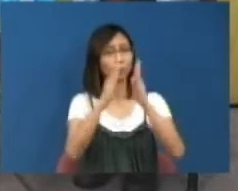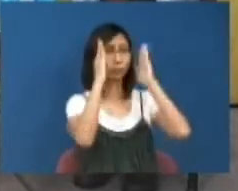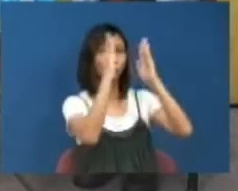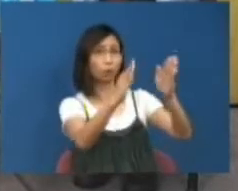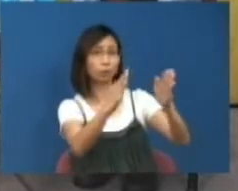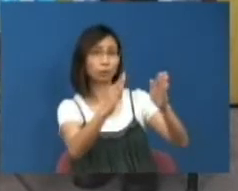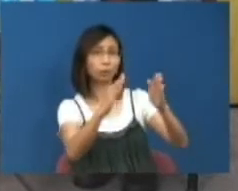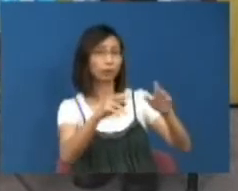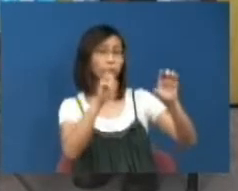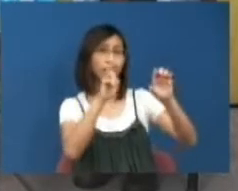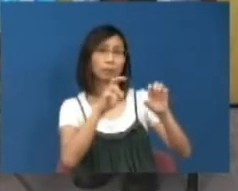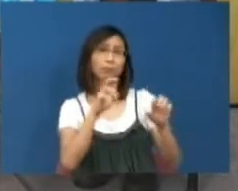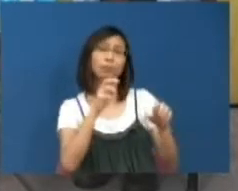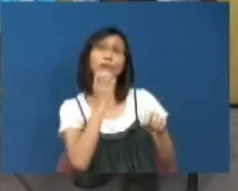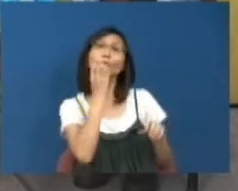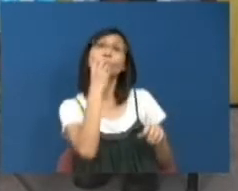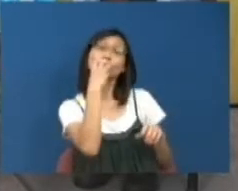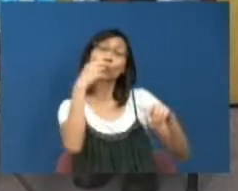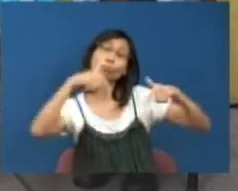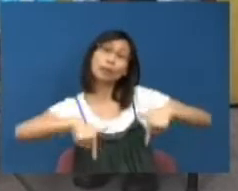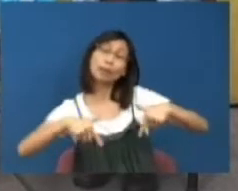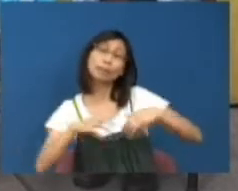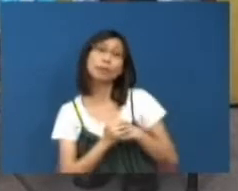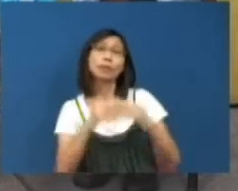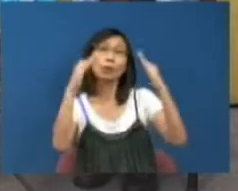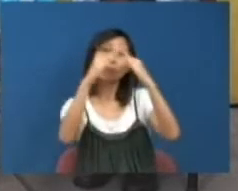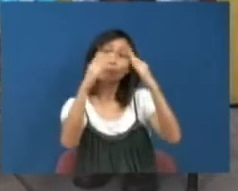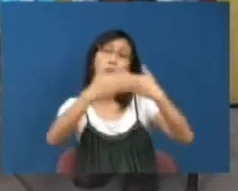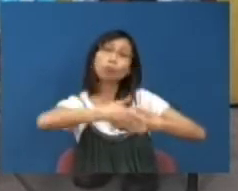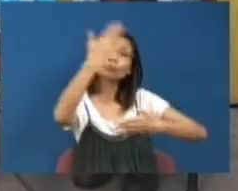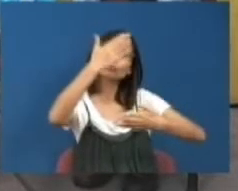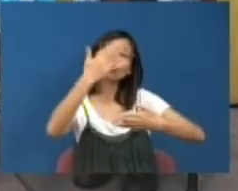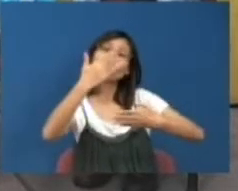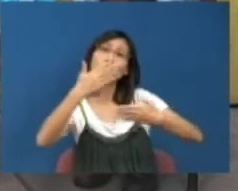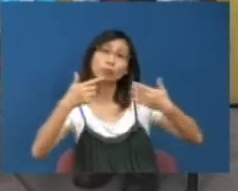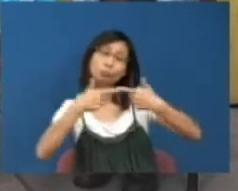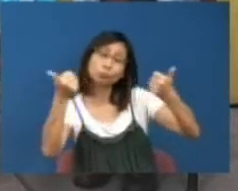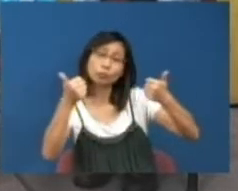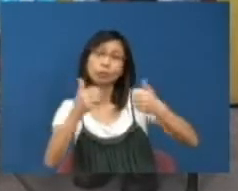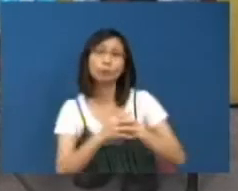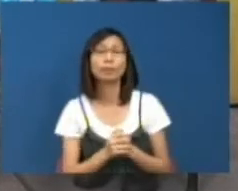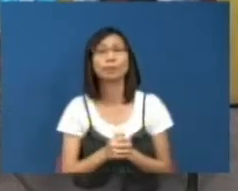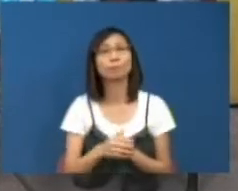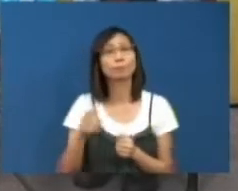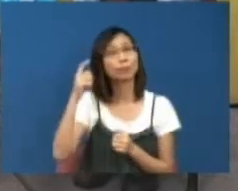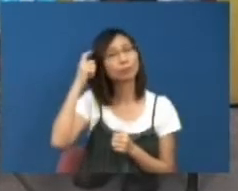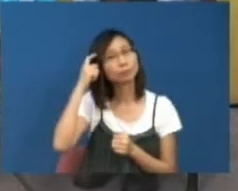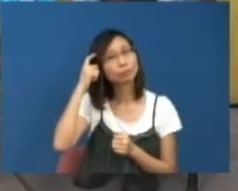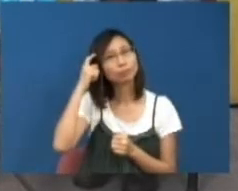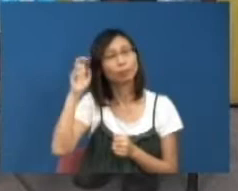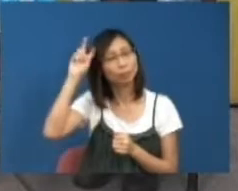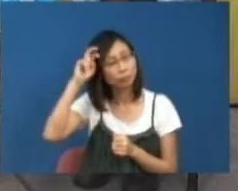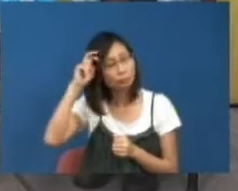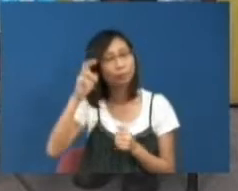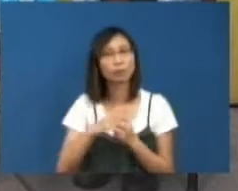題，用建築嚟配合噶嘛， 建築配合啦。 咁喺你實係一個。居住環境，大家整體概諗啊諗翻嚟噶嘛嚇